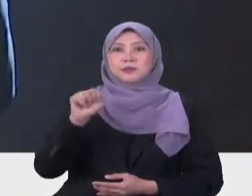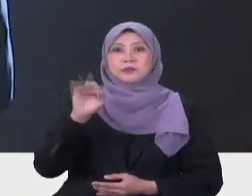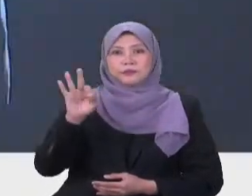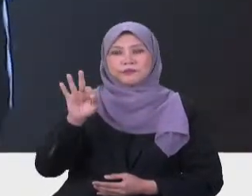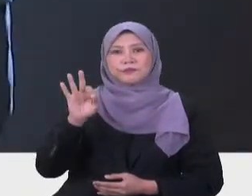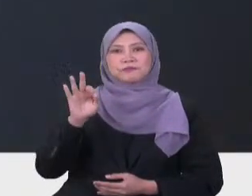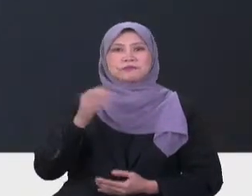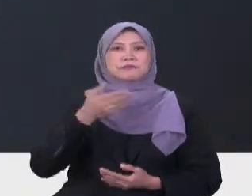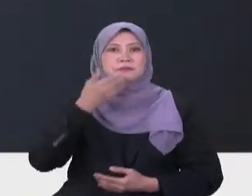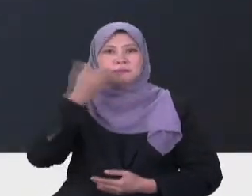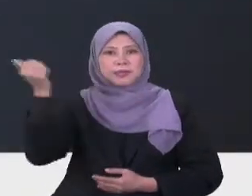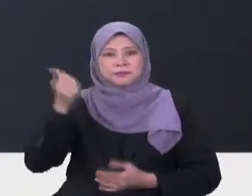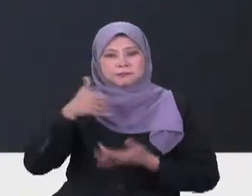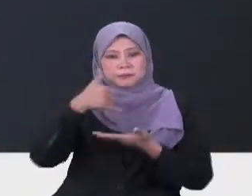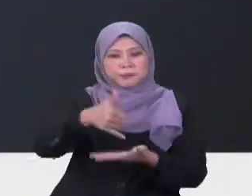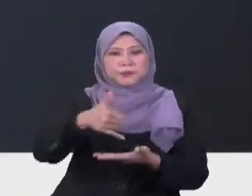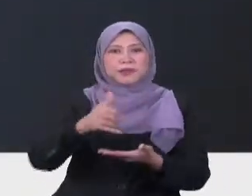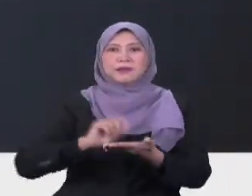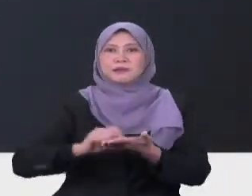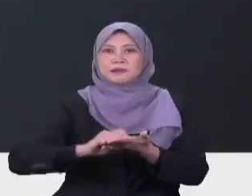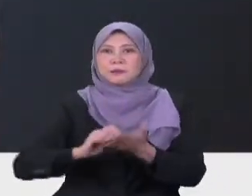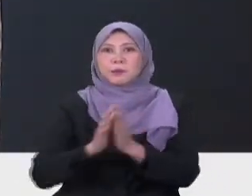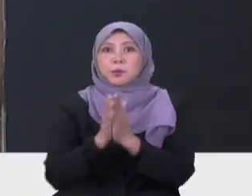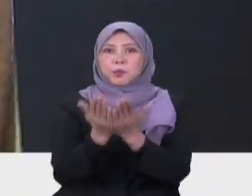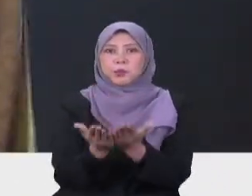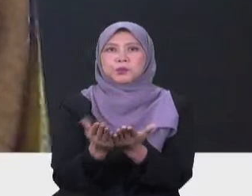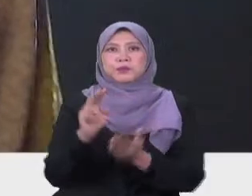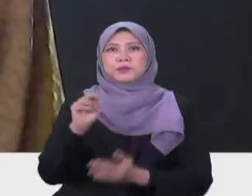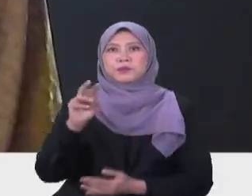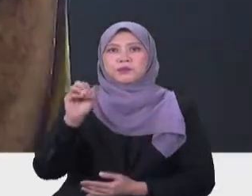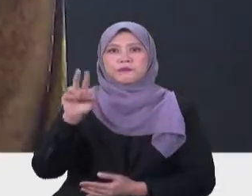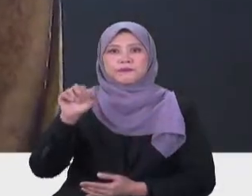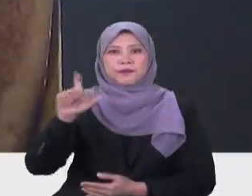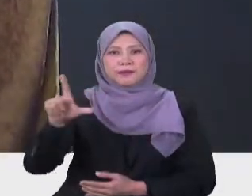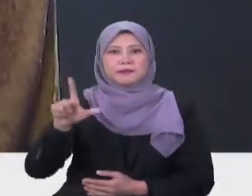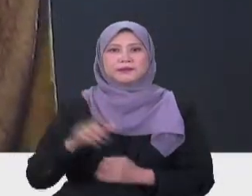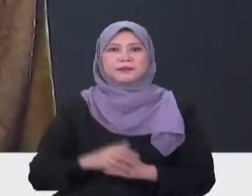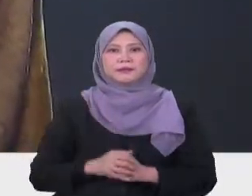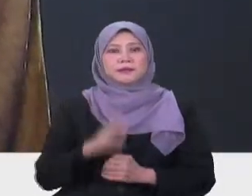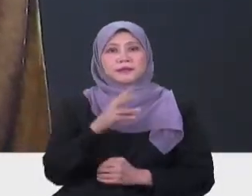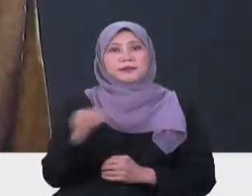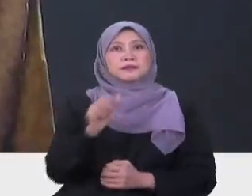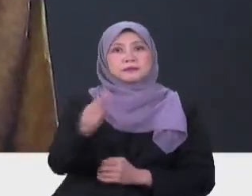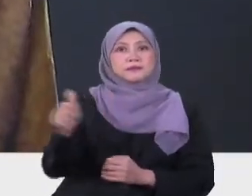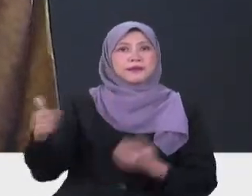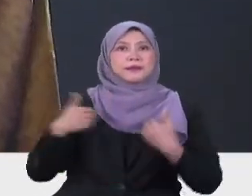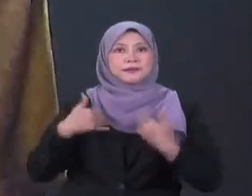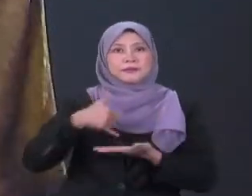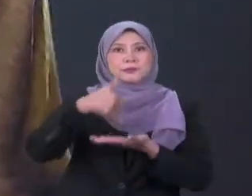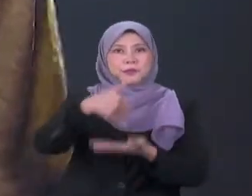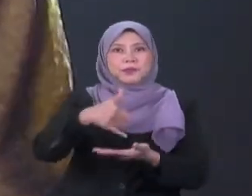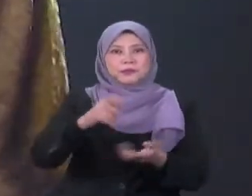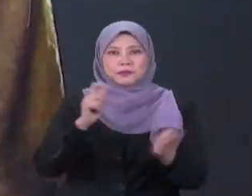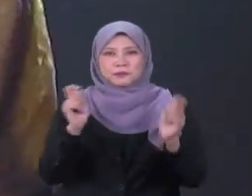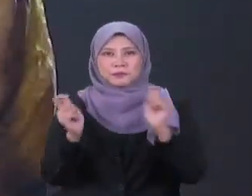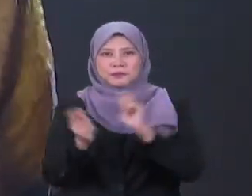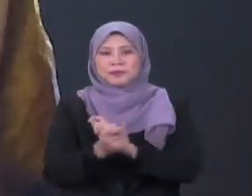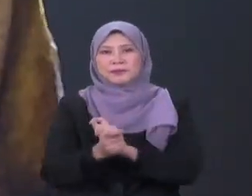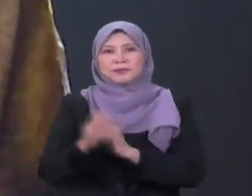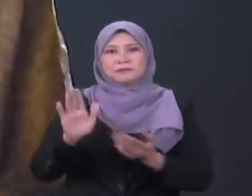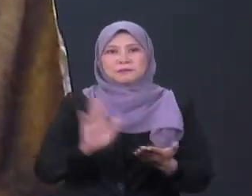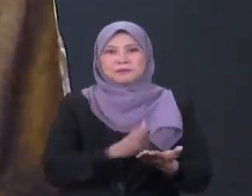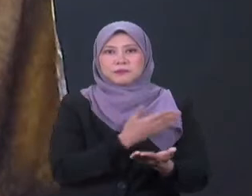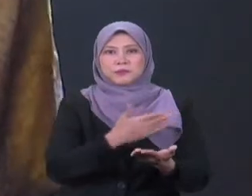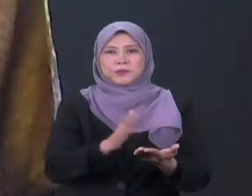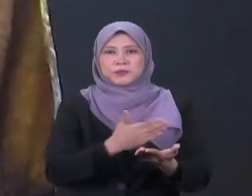Anugerah novel terbaik regional James cara dan Christy smoothing bola masing-masing menerima Anugerah gubahan okestra